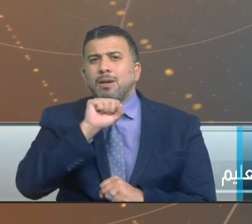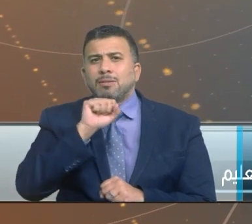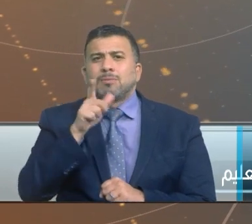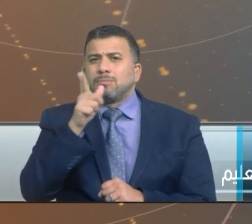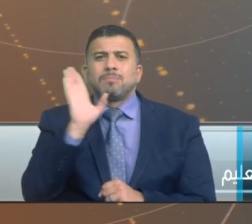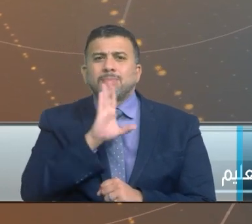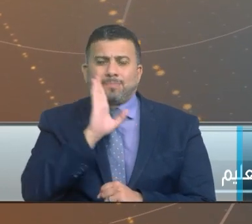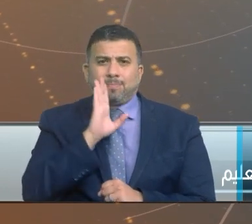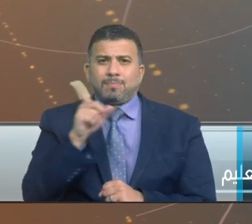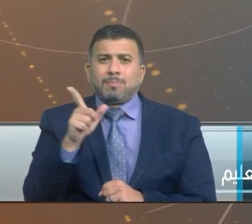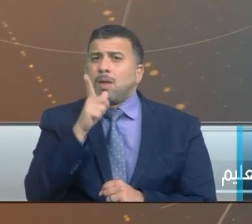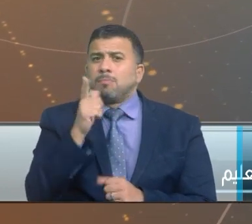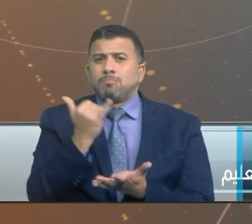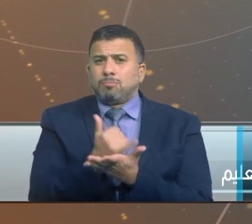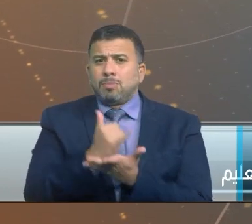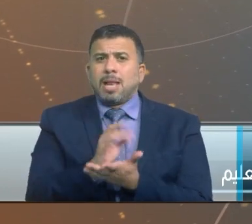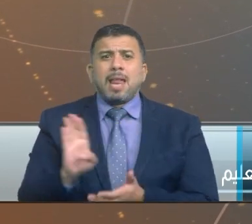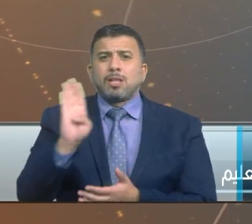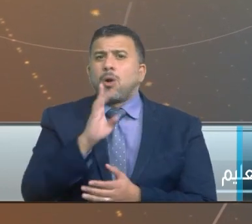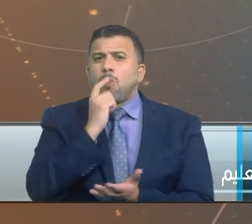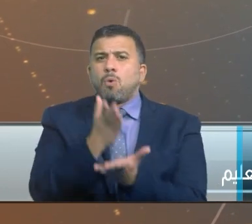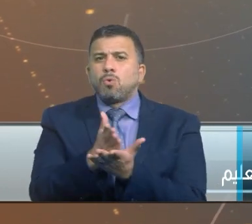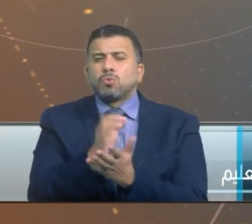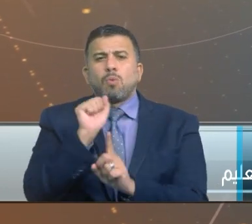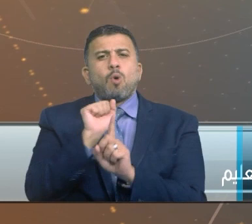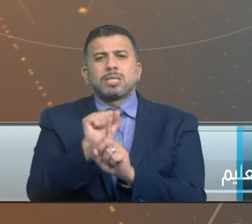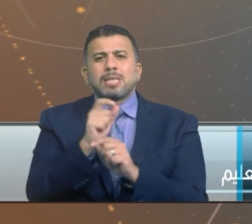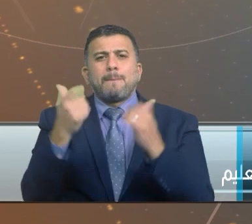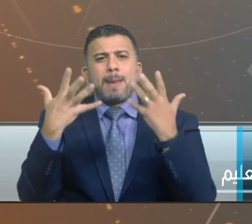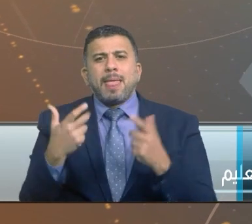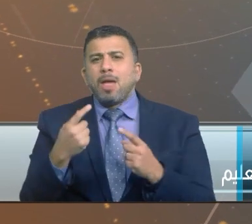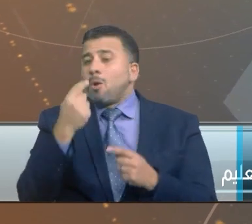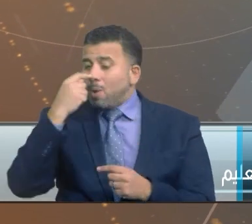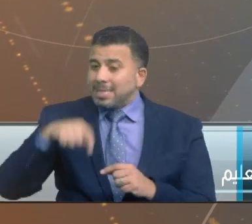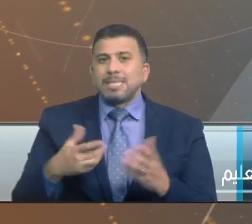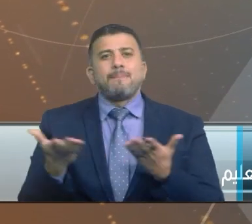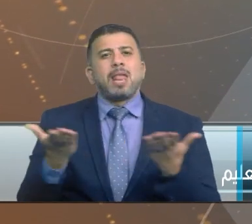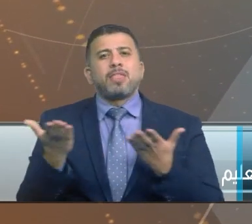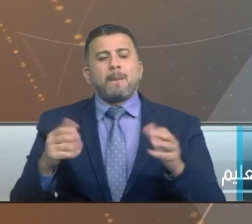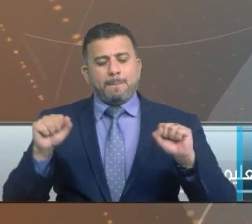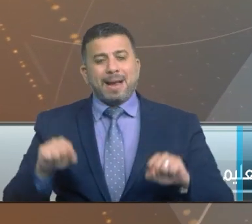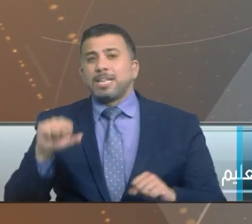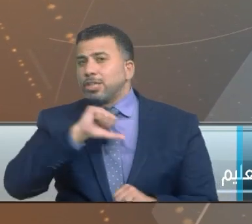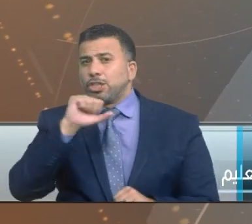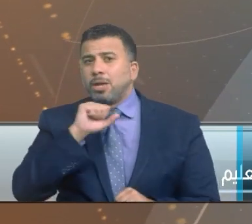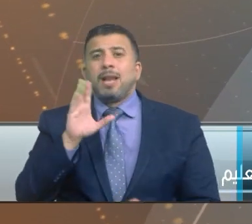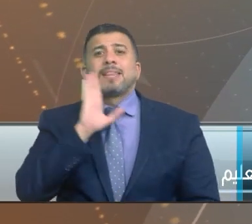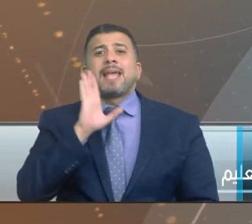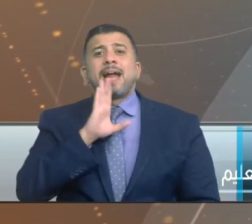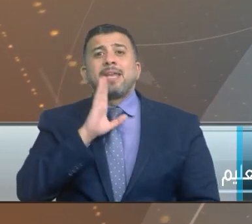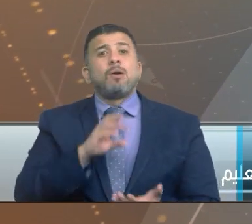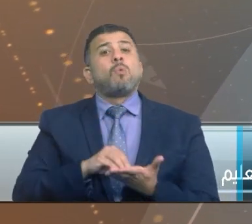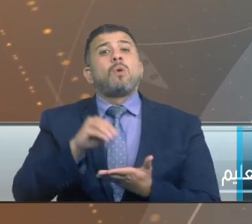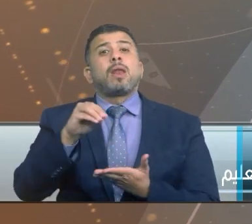الشارقه للتعليم وتاويل الى الاكاديميه حقوق واصوله ومخصصات الماليه والتزامات الاداره من مجلس